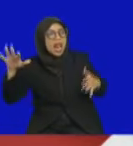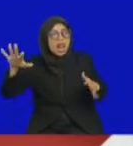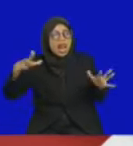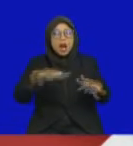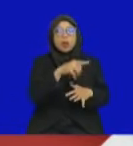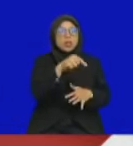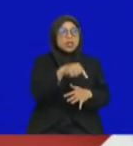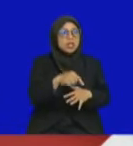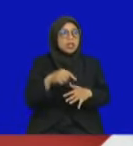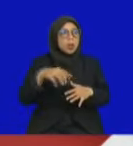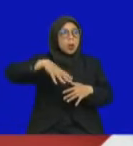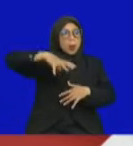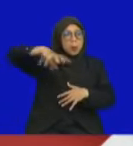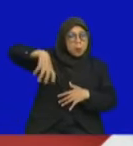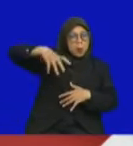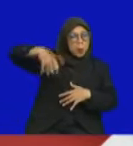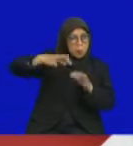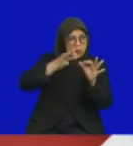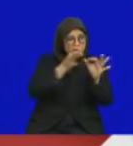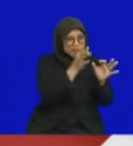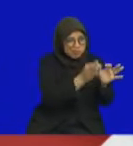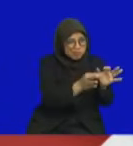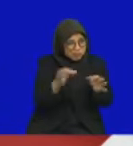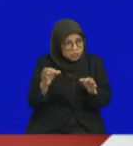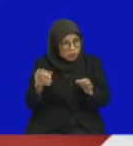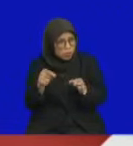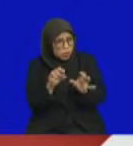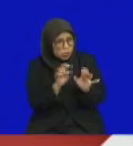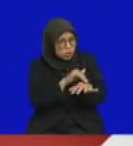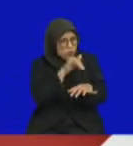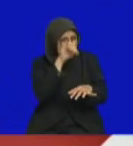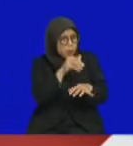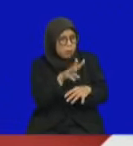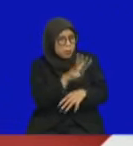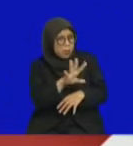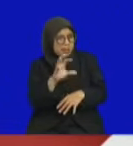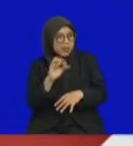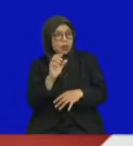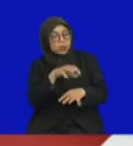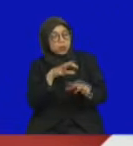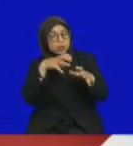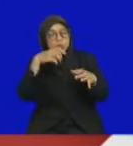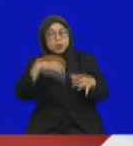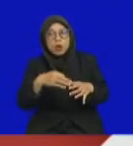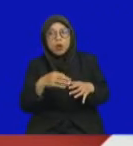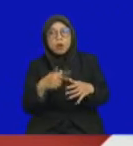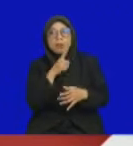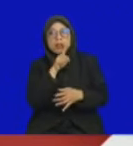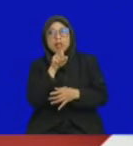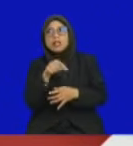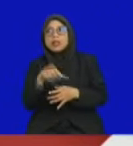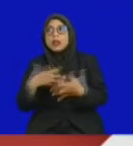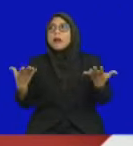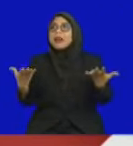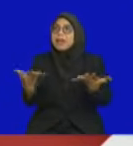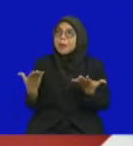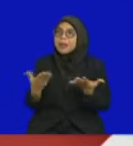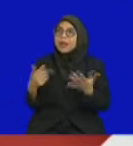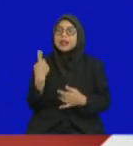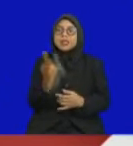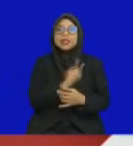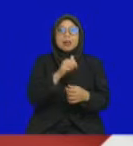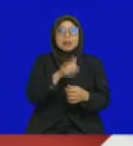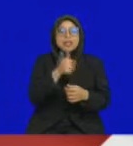di kepulauan-kepulauan yang jumlahnya lebih dari 400 pertanyaannya adalah bagaimana kita bisa